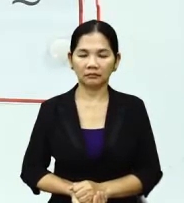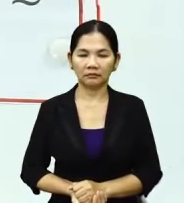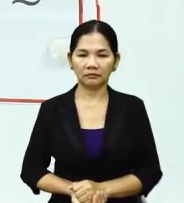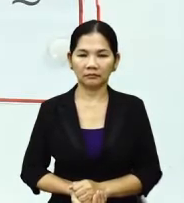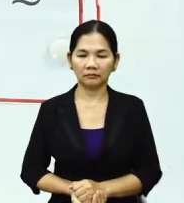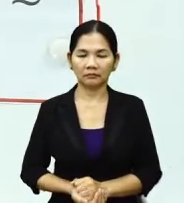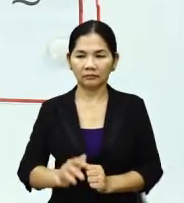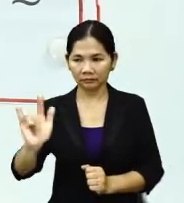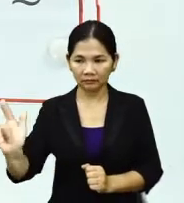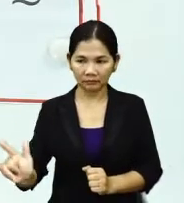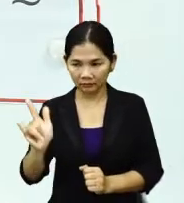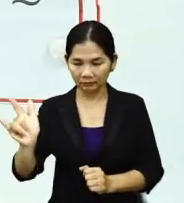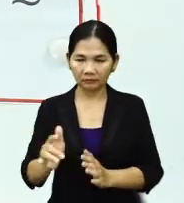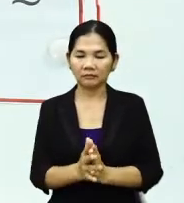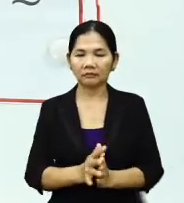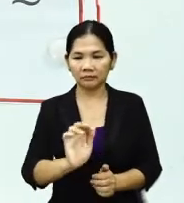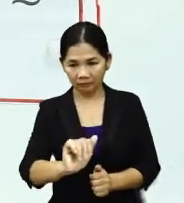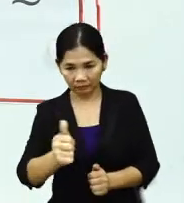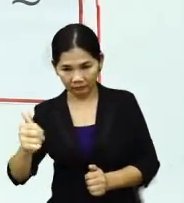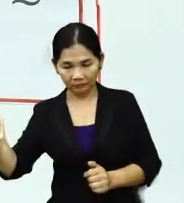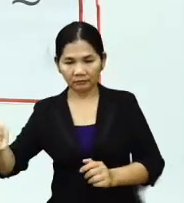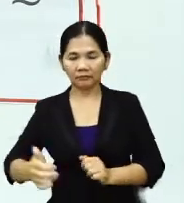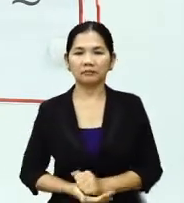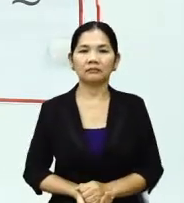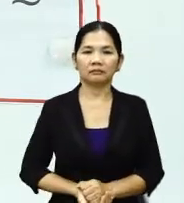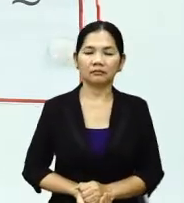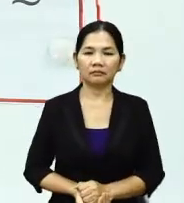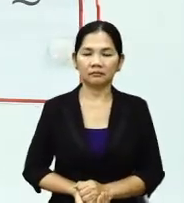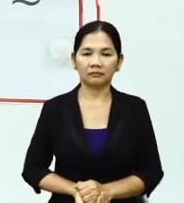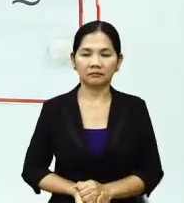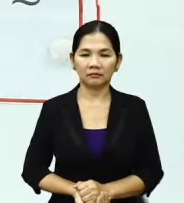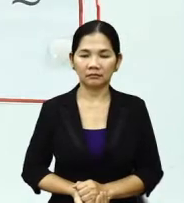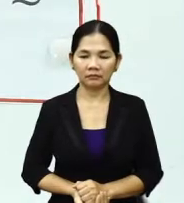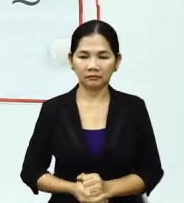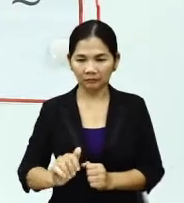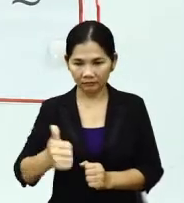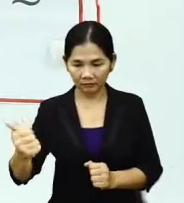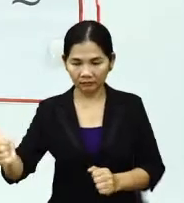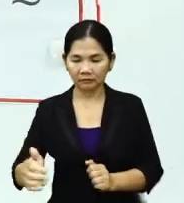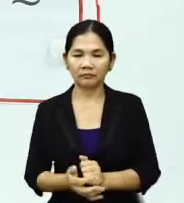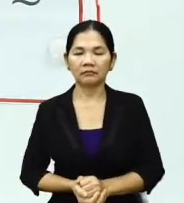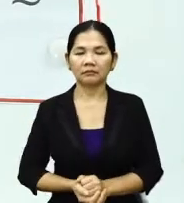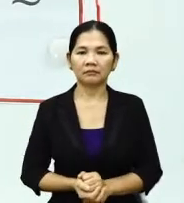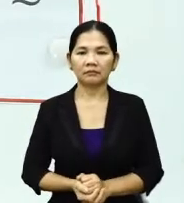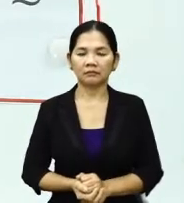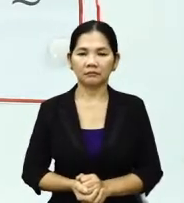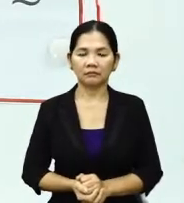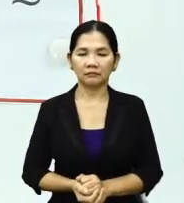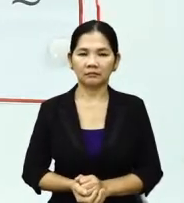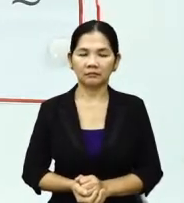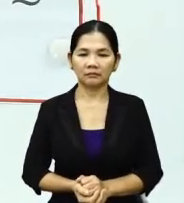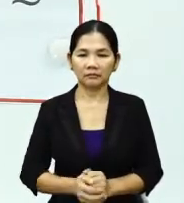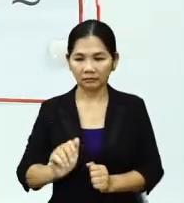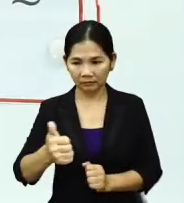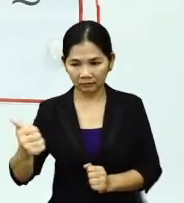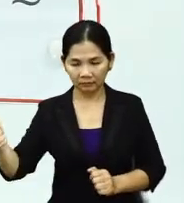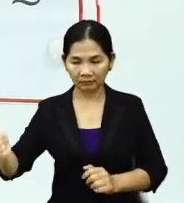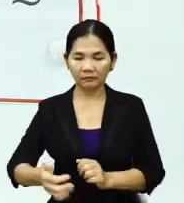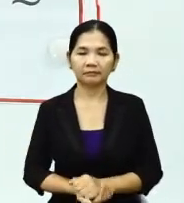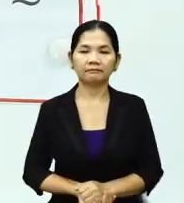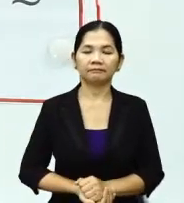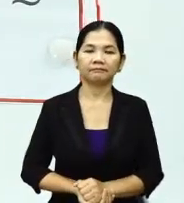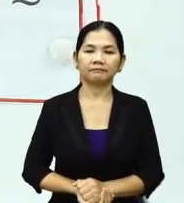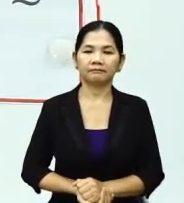chả pra pra xem xem chạp xem xem như pra sinh nhà lịch tù nó dựa ở xế bị xem xem bị đo ngay nè